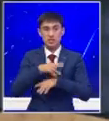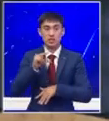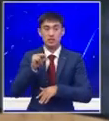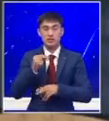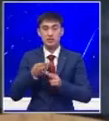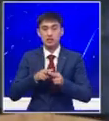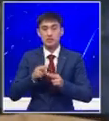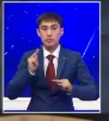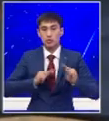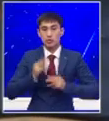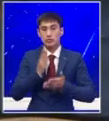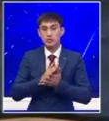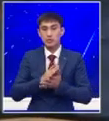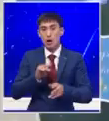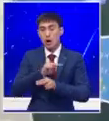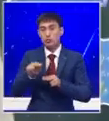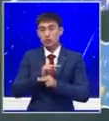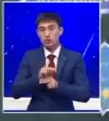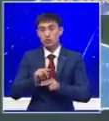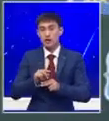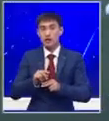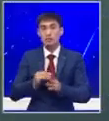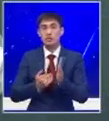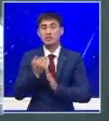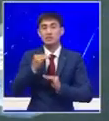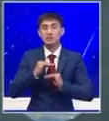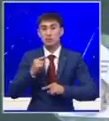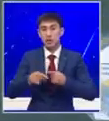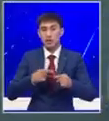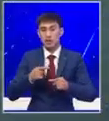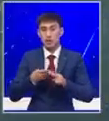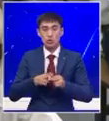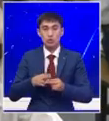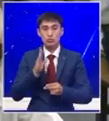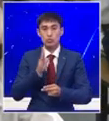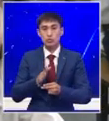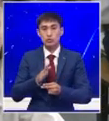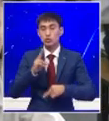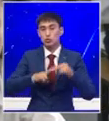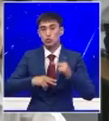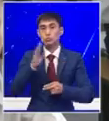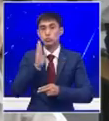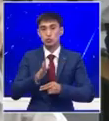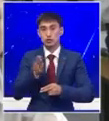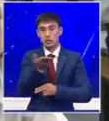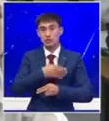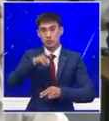Ведь на плечах педагогов лежит не только обучение, но и воспитание подрастающего поколения, которому предстоит строить будущее